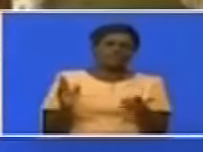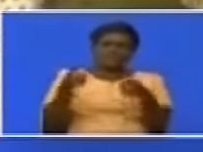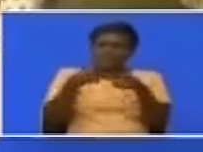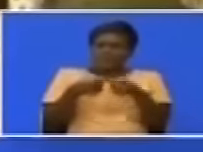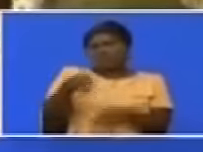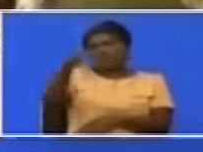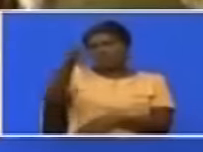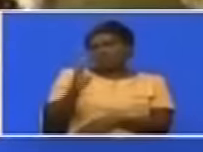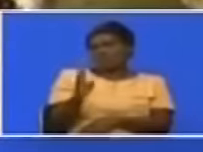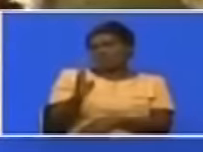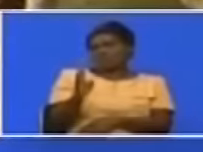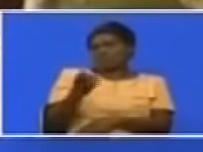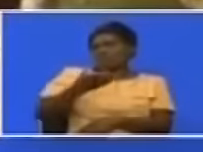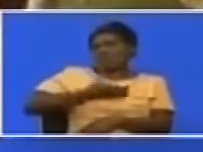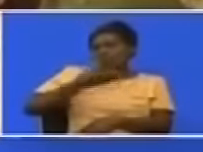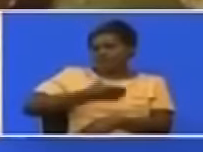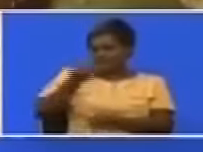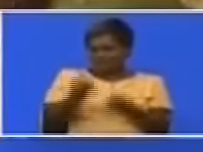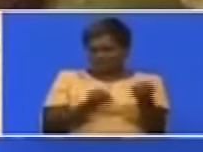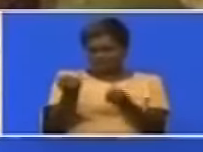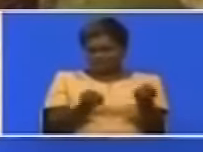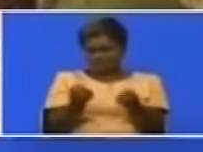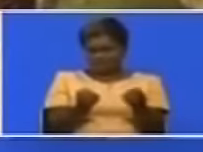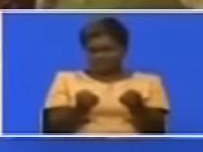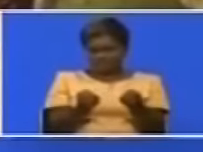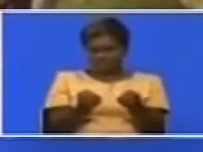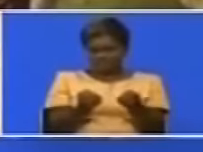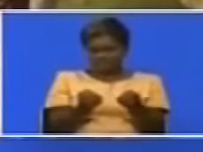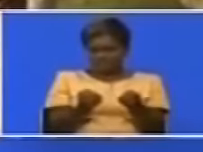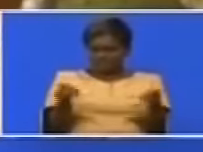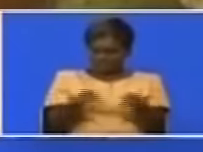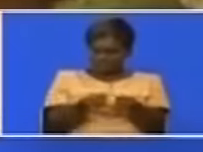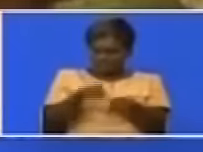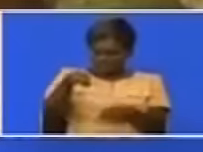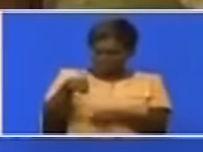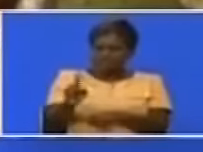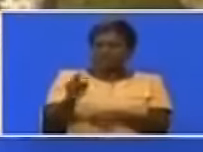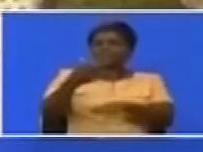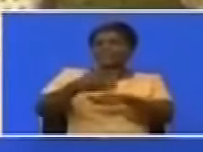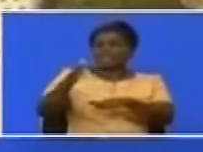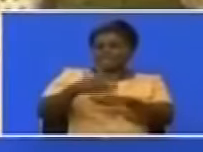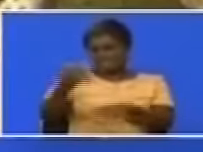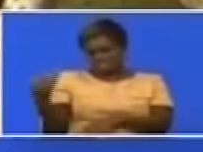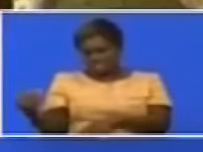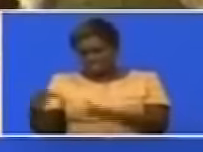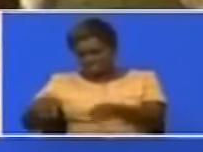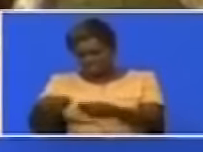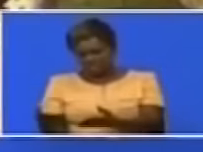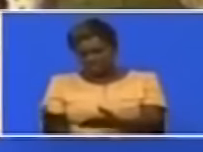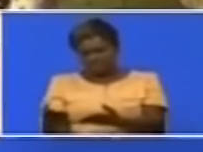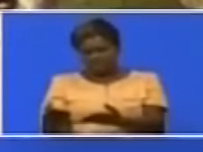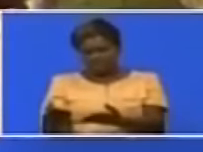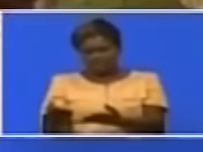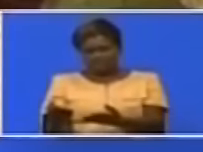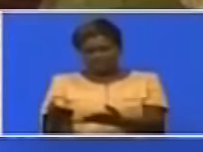Lakini huyu mwenye anafanyia hiyo gari kazi, sinie sasa hako responsible kwa hiyo. Sinie anakondesha hata hawa watoto. Huyo